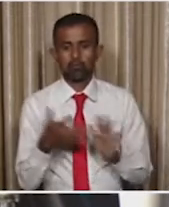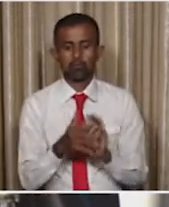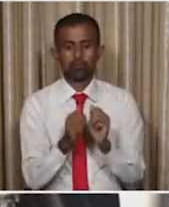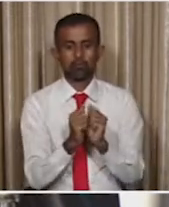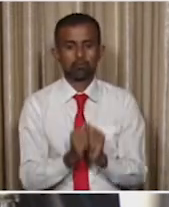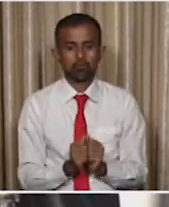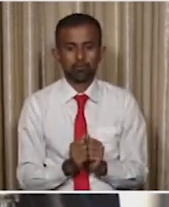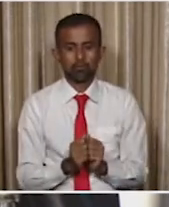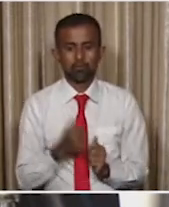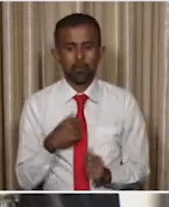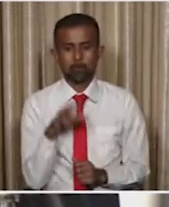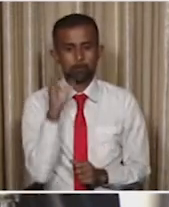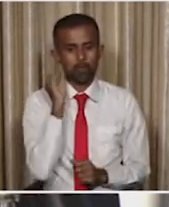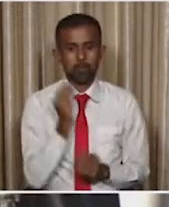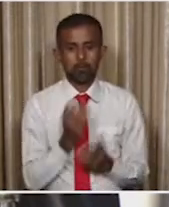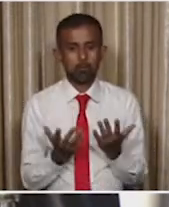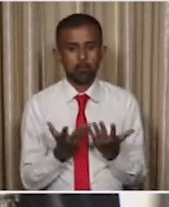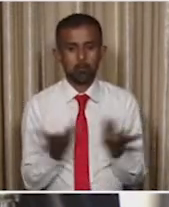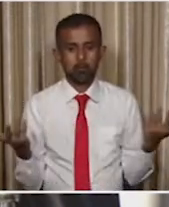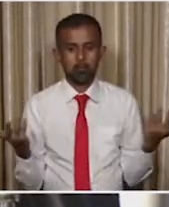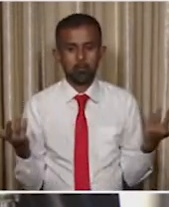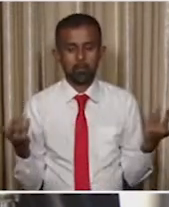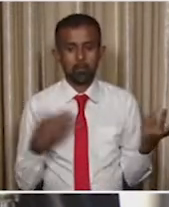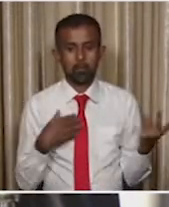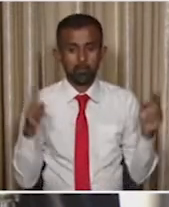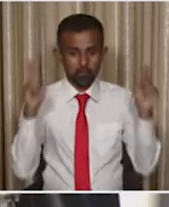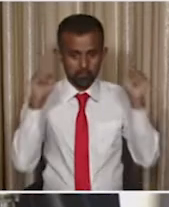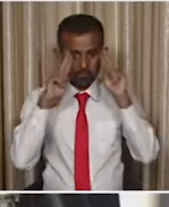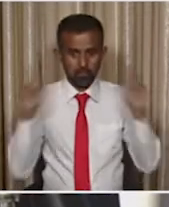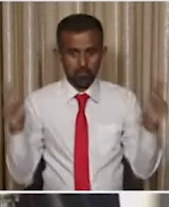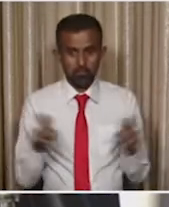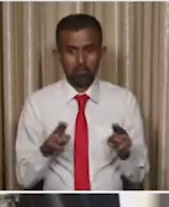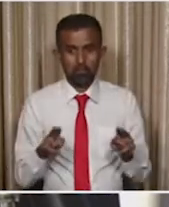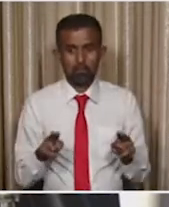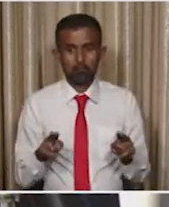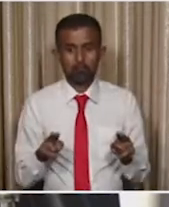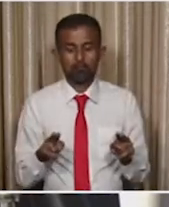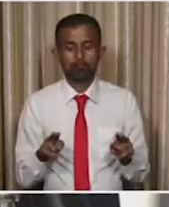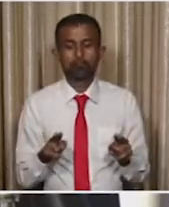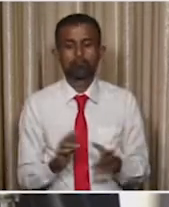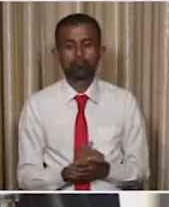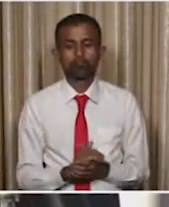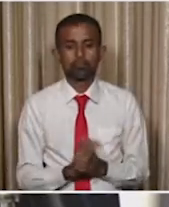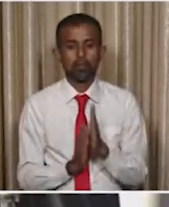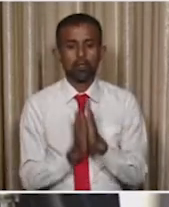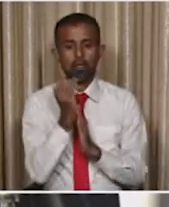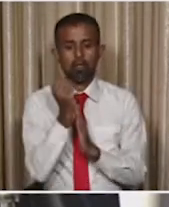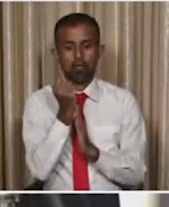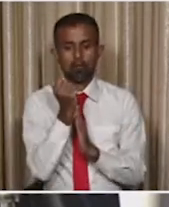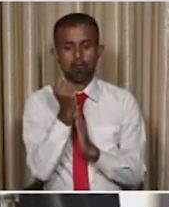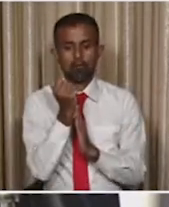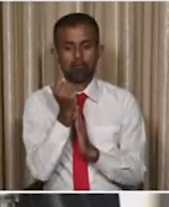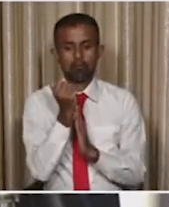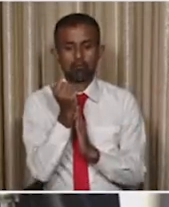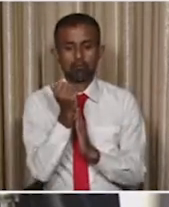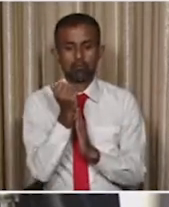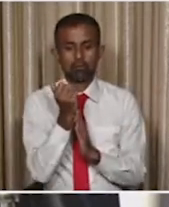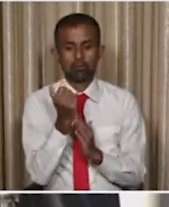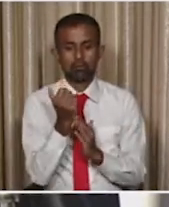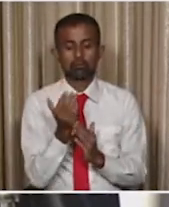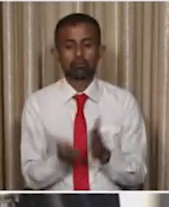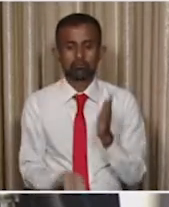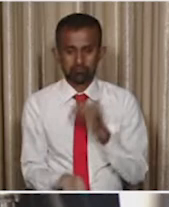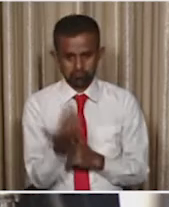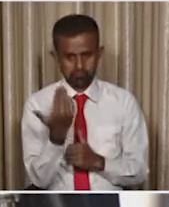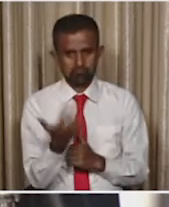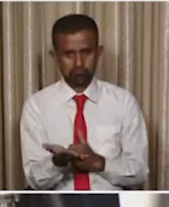நாடுகள் மனித உரிமைகள் பேரவையிடம் நாங்கள் வேண்டிக்கொள்வது இலங்கையின் இந்த பயங்கரவாத தடைச்சட்டத்தை முற்றாக நீக்குவதற்கு நீங்கள் அழுத்தங்களை பிரயோகிக்க வேண்டும் என்பதனை நாங்கள்